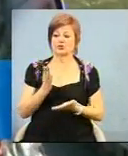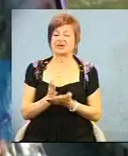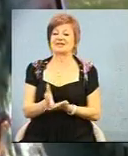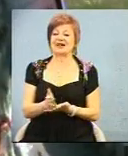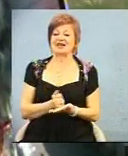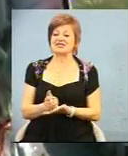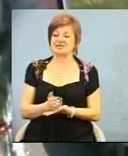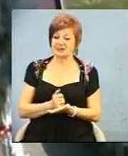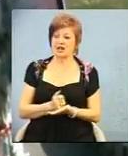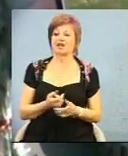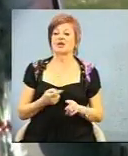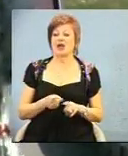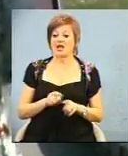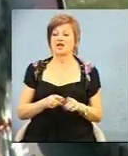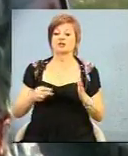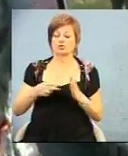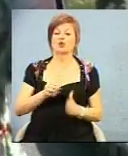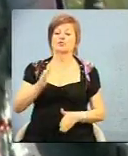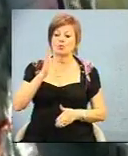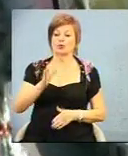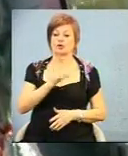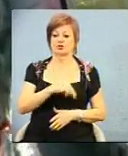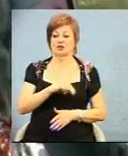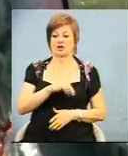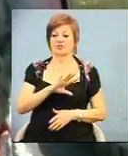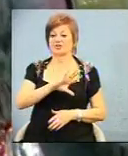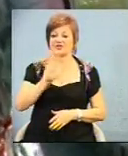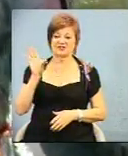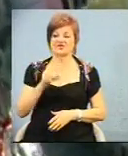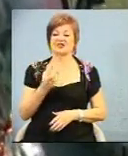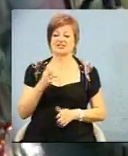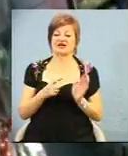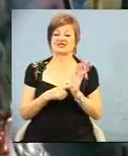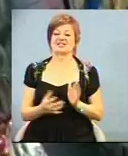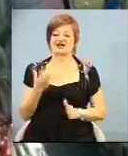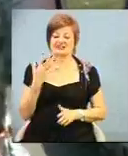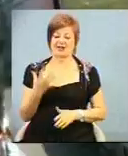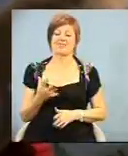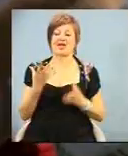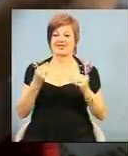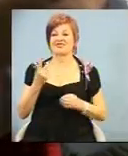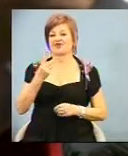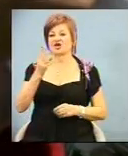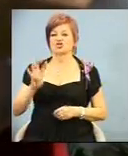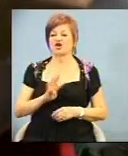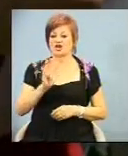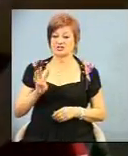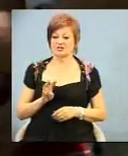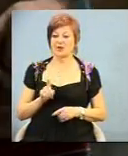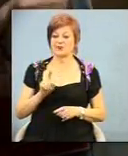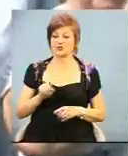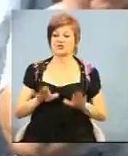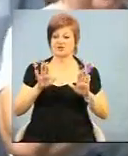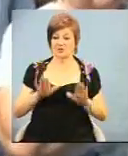резерв, и эта установочка будет работать всі 365 днів, 24 часа в сутки. Цього дня на площі Єдності